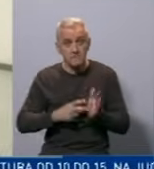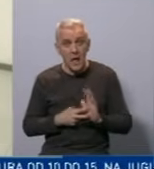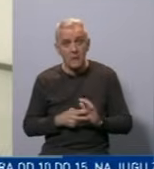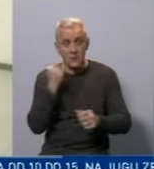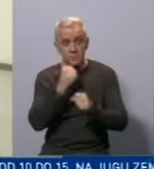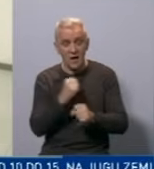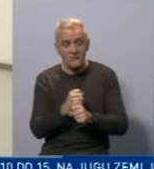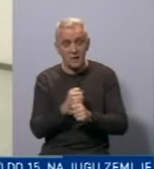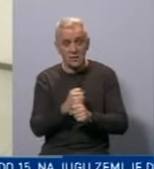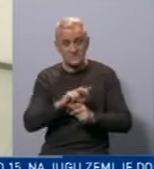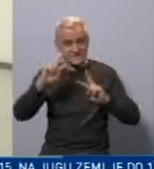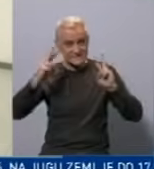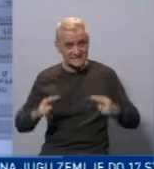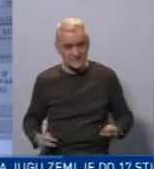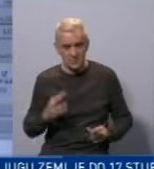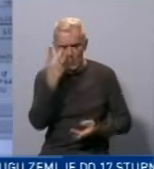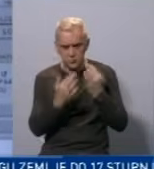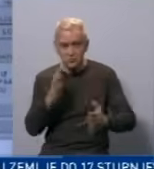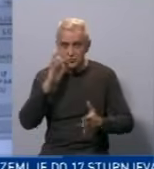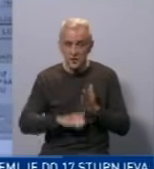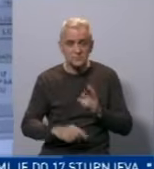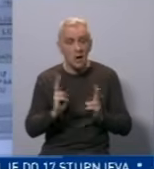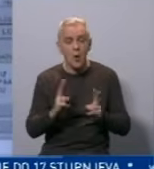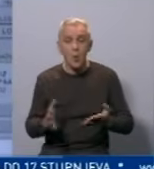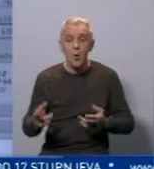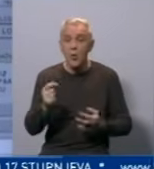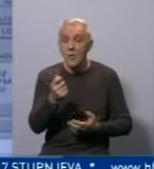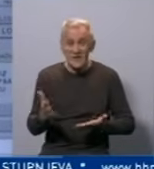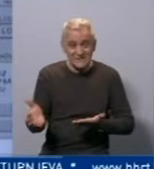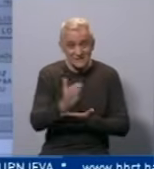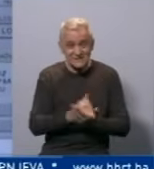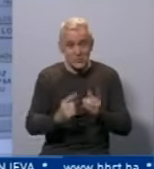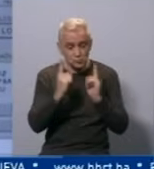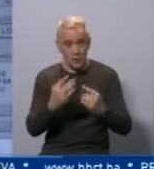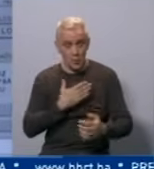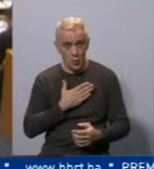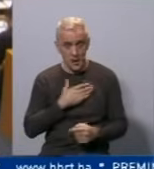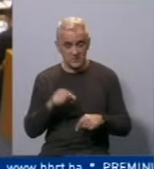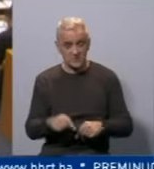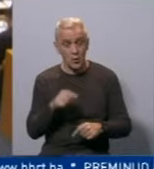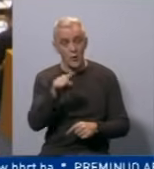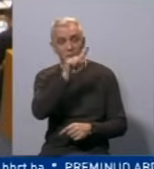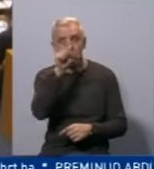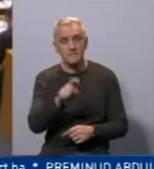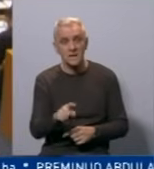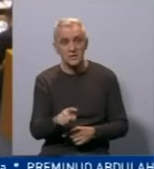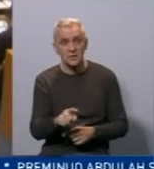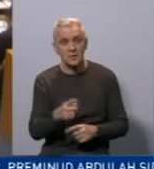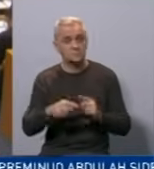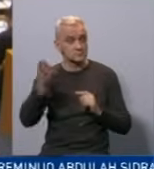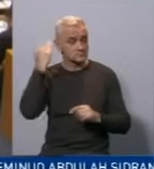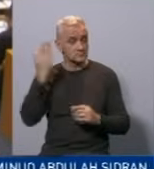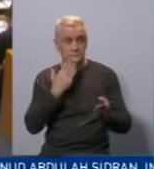uspostavljanja internog sistema obračuna taksi kako bi novac prikupljen na ovaj način ostao kod nas? Ovo pitanje postavljeno je tokom